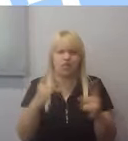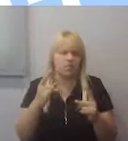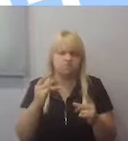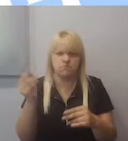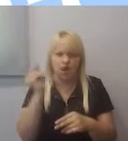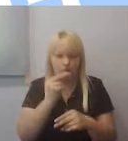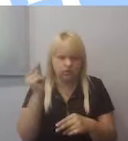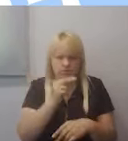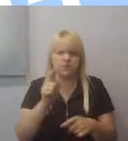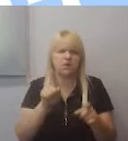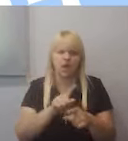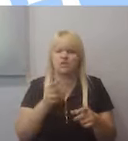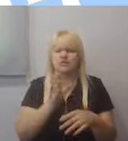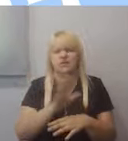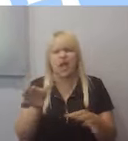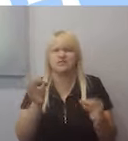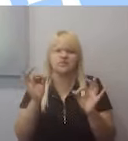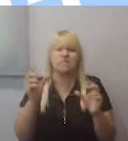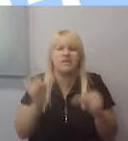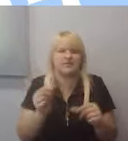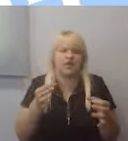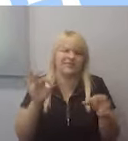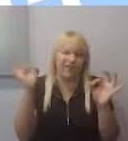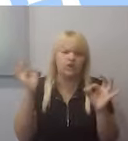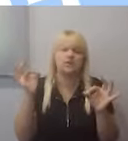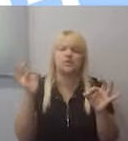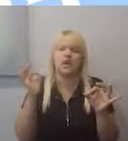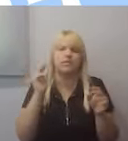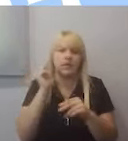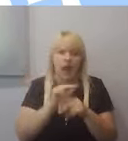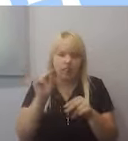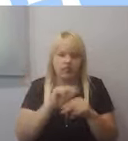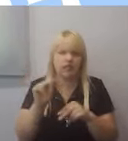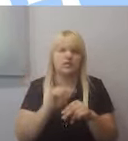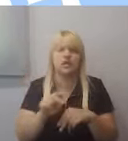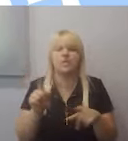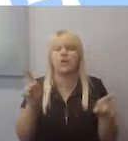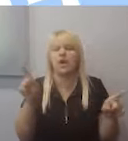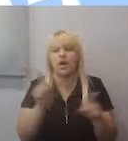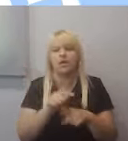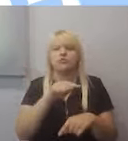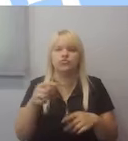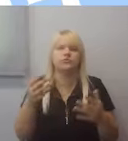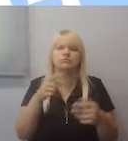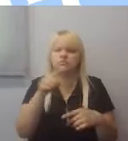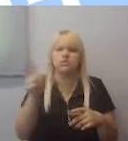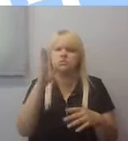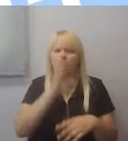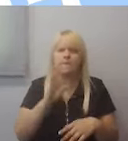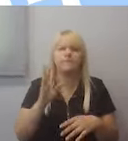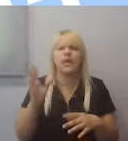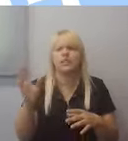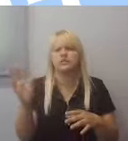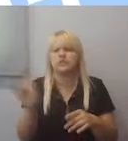nenozīmīgiem mazāk nozīmīgiem pareizāk sakot treniņiem šīs ir tādas nopietnas simulācijas ko mēs esam gājuši